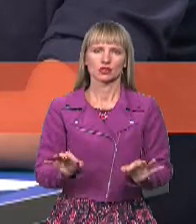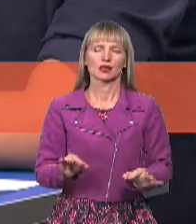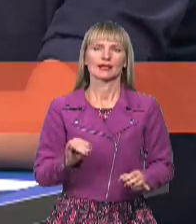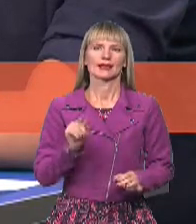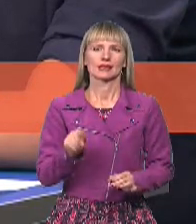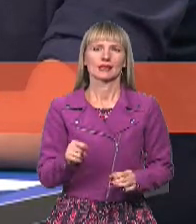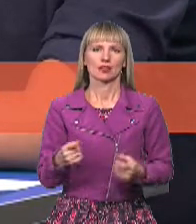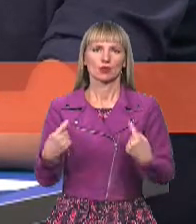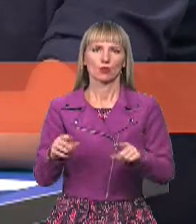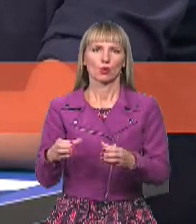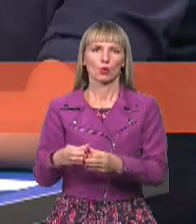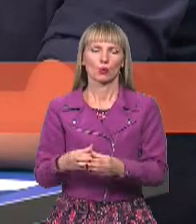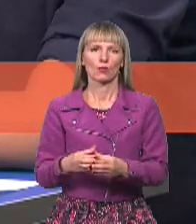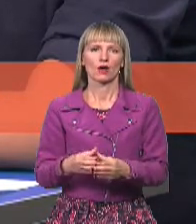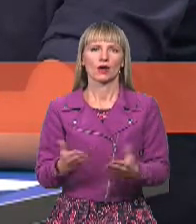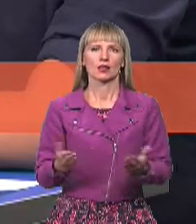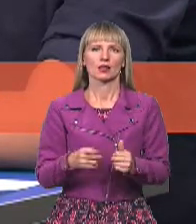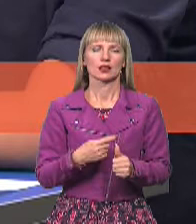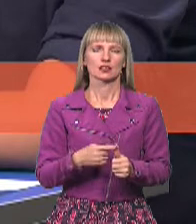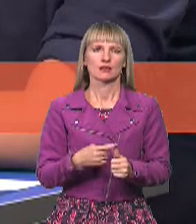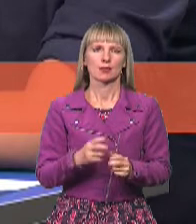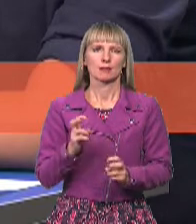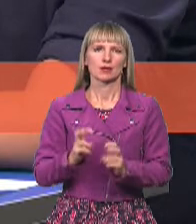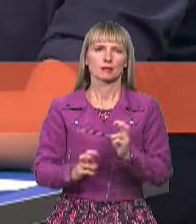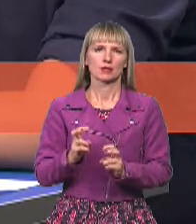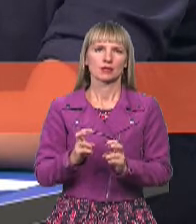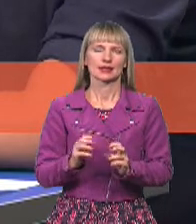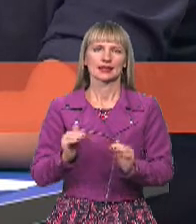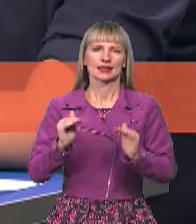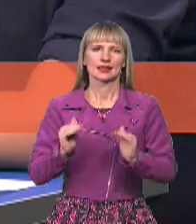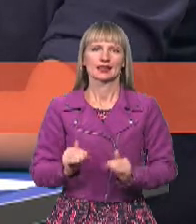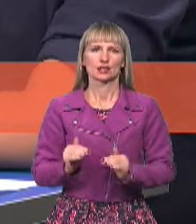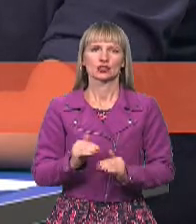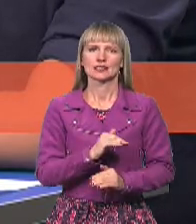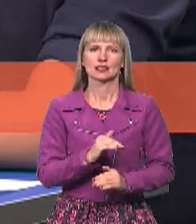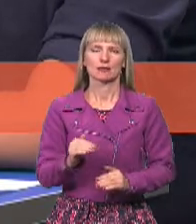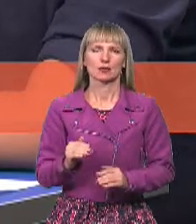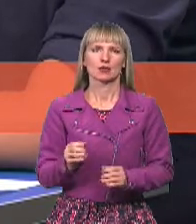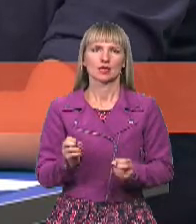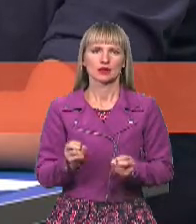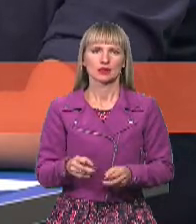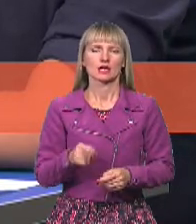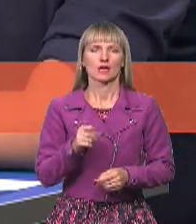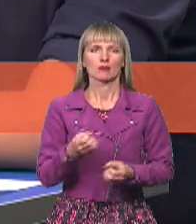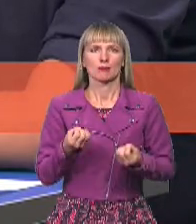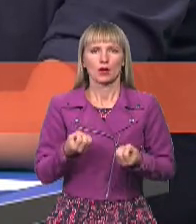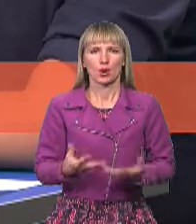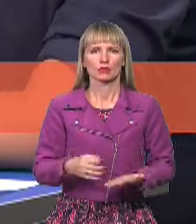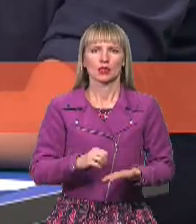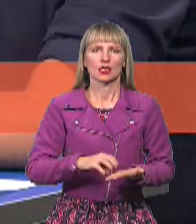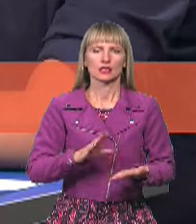те, которые так называемые предприятия низшей степени риска, они просто регистрируются